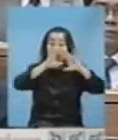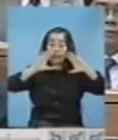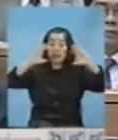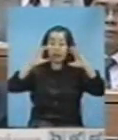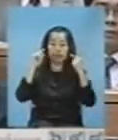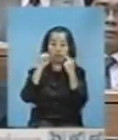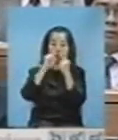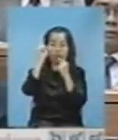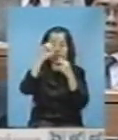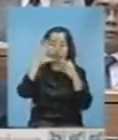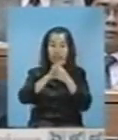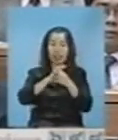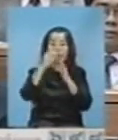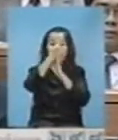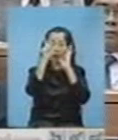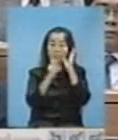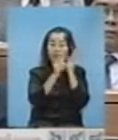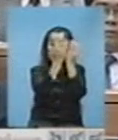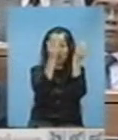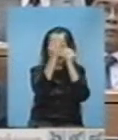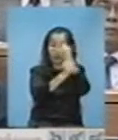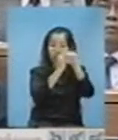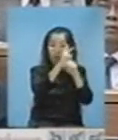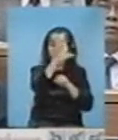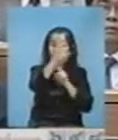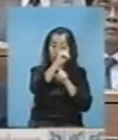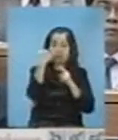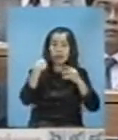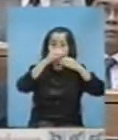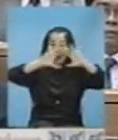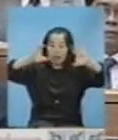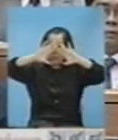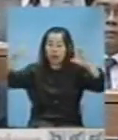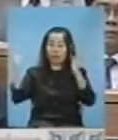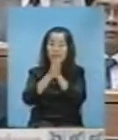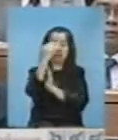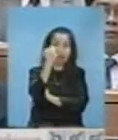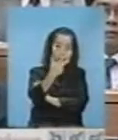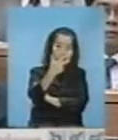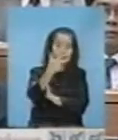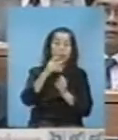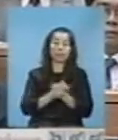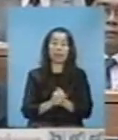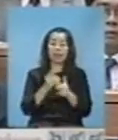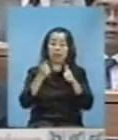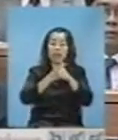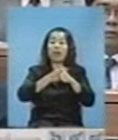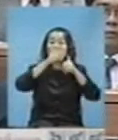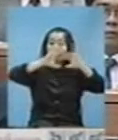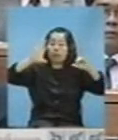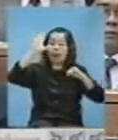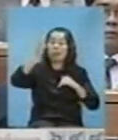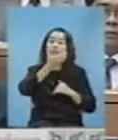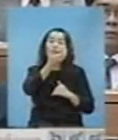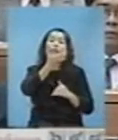ที่ใช้รัฐธรรมนูญปี2540มี3รัฐบาลครับรัฐบาลพลเอกชวลิตใ